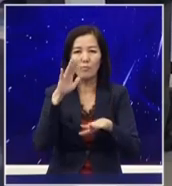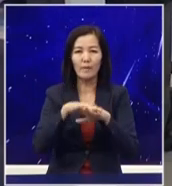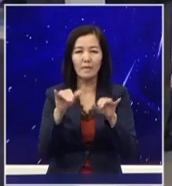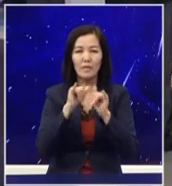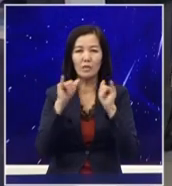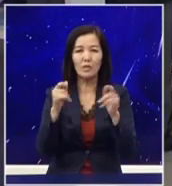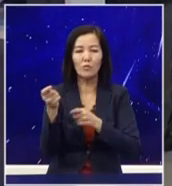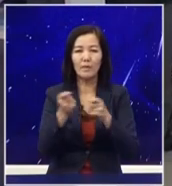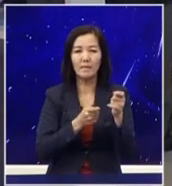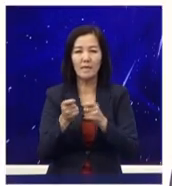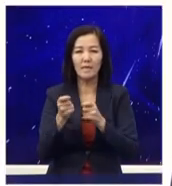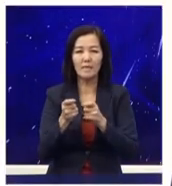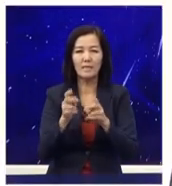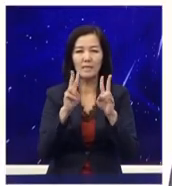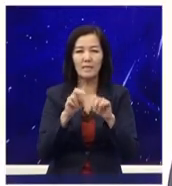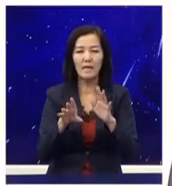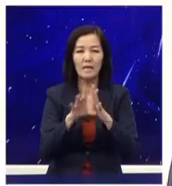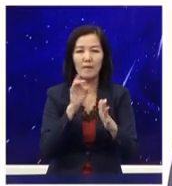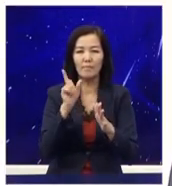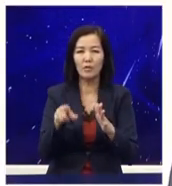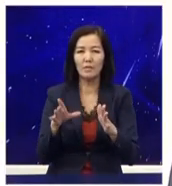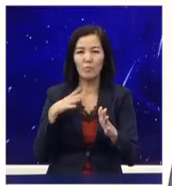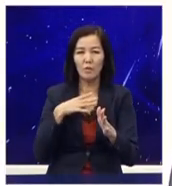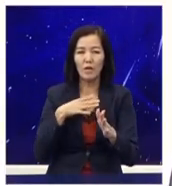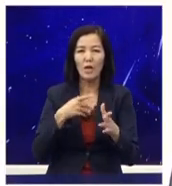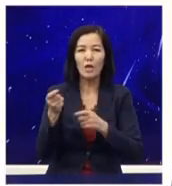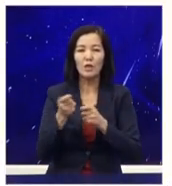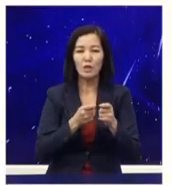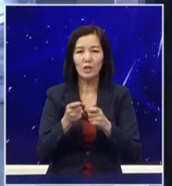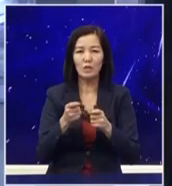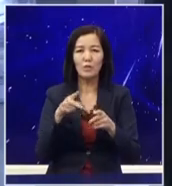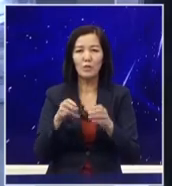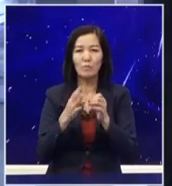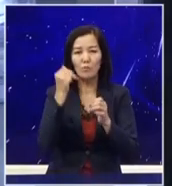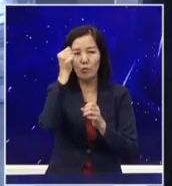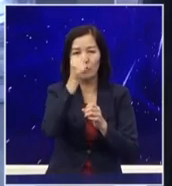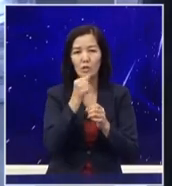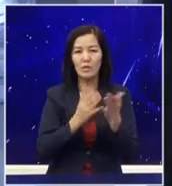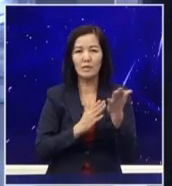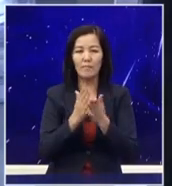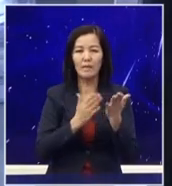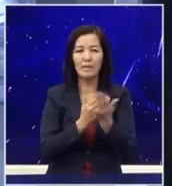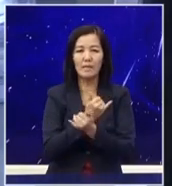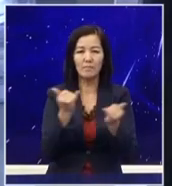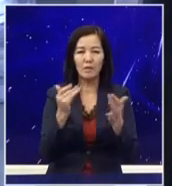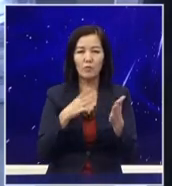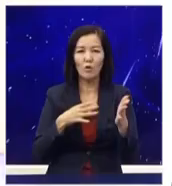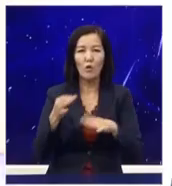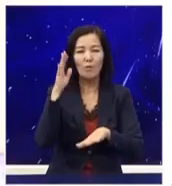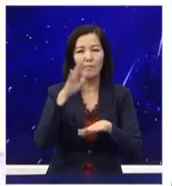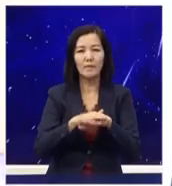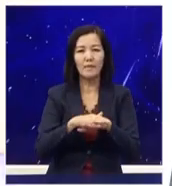нормативті құқықтық базаны жетілдіру басқармасының сарапшысы болды. Жетісу өңіріне 2014 жылдан бастап қызмет